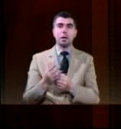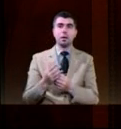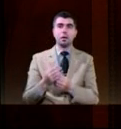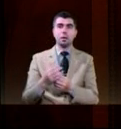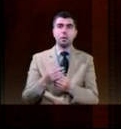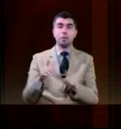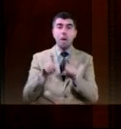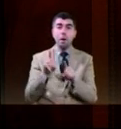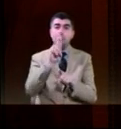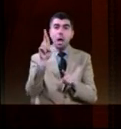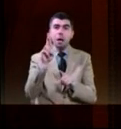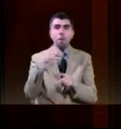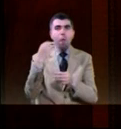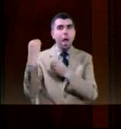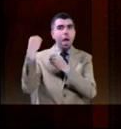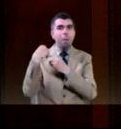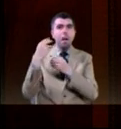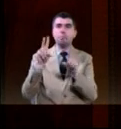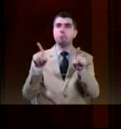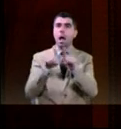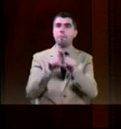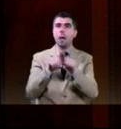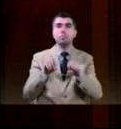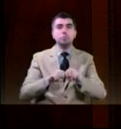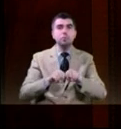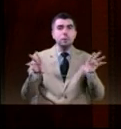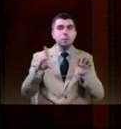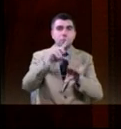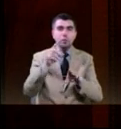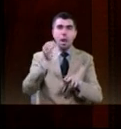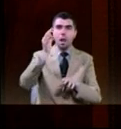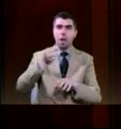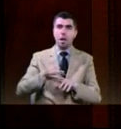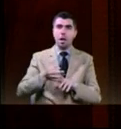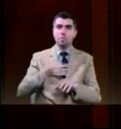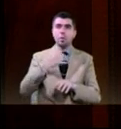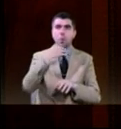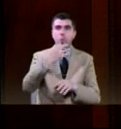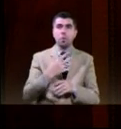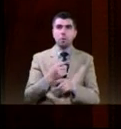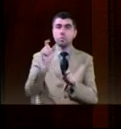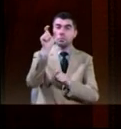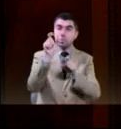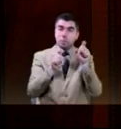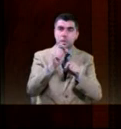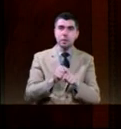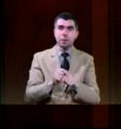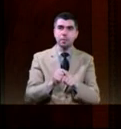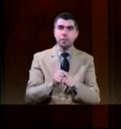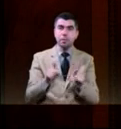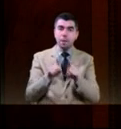الحكومة على مصلحتهم. خصنا الإخوان تكون عندنا الشجاعة والجرأة نقول لهم يا معشر المواطنين،